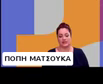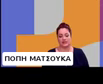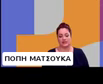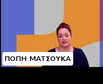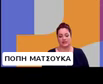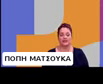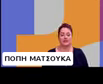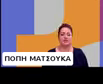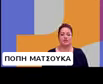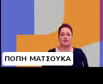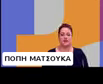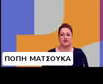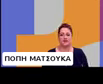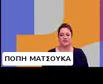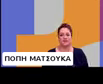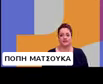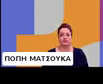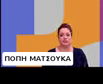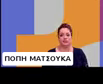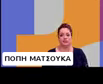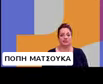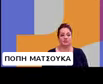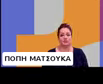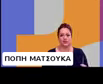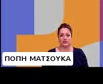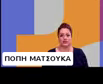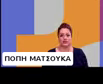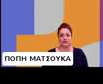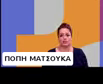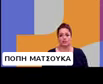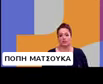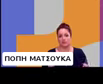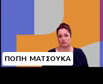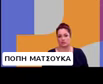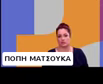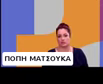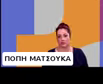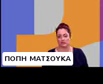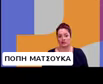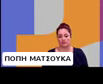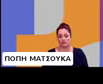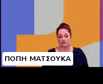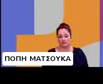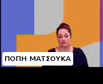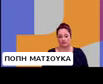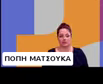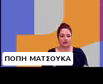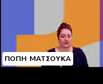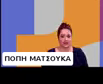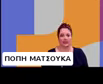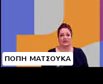ότι επειδή η διάρκεια συγγραφής του οδηγού ήταν περίπου 3 χρόνια, όπως γνωρίζουμε όλοι,